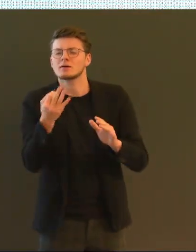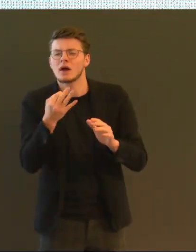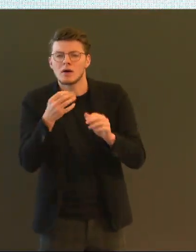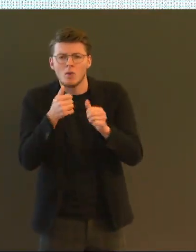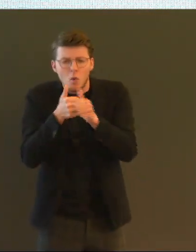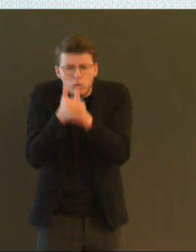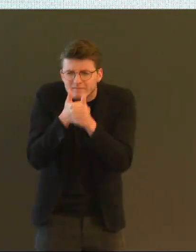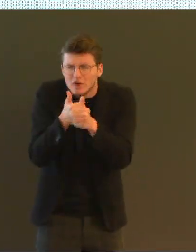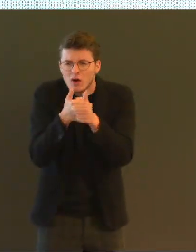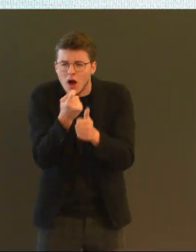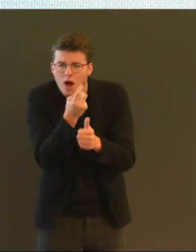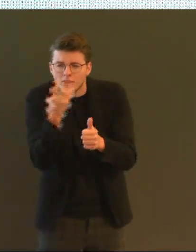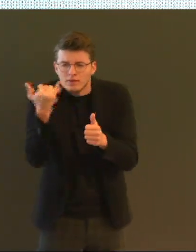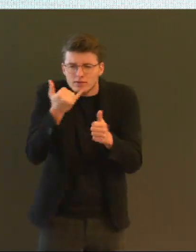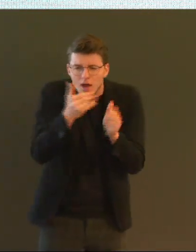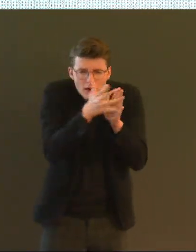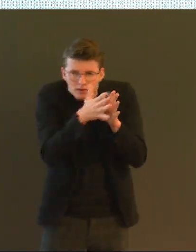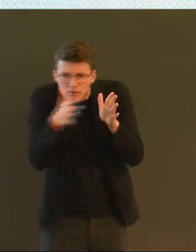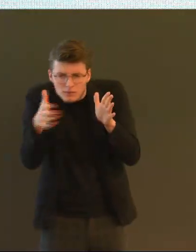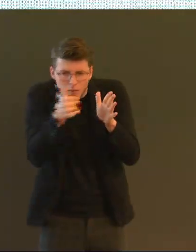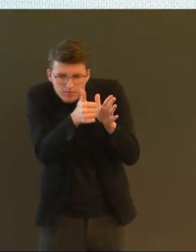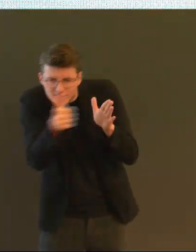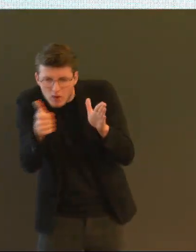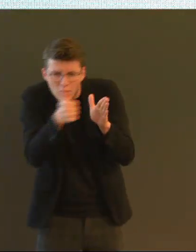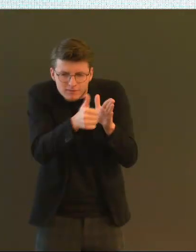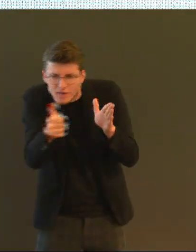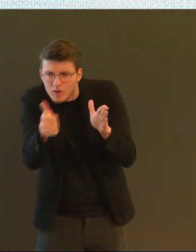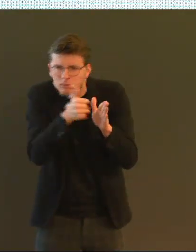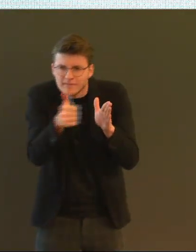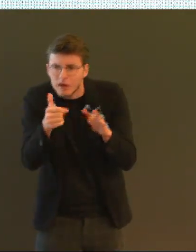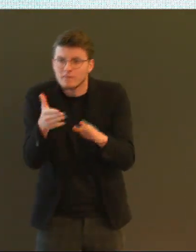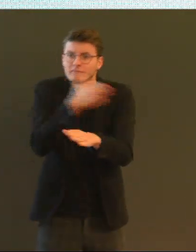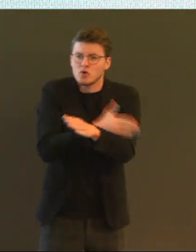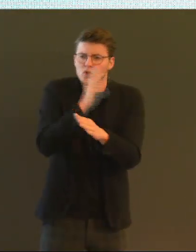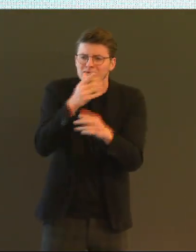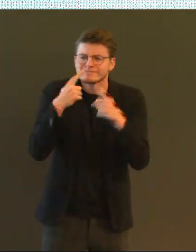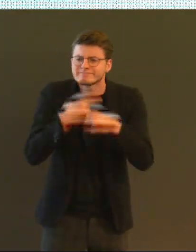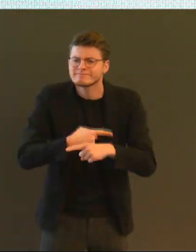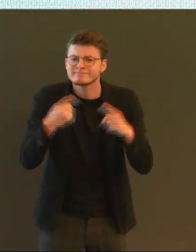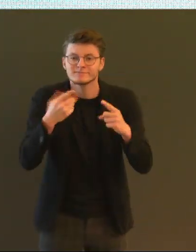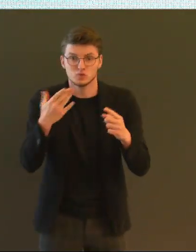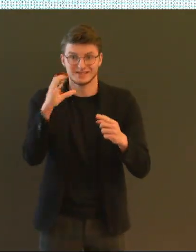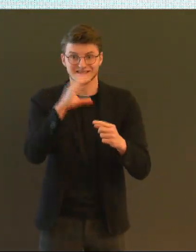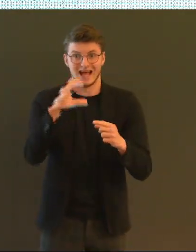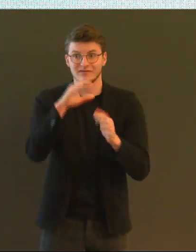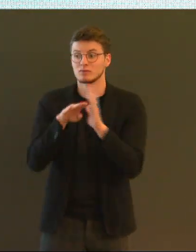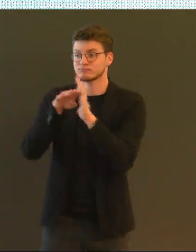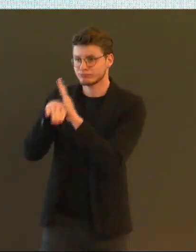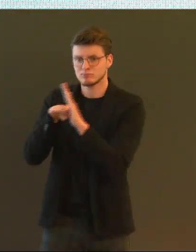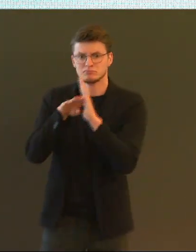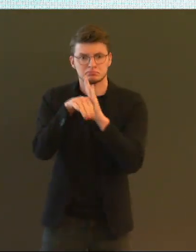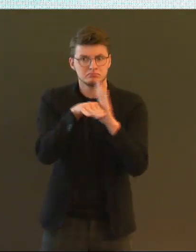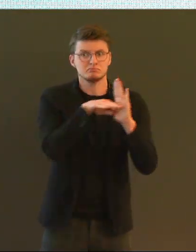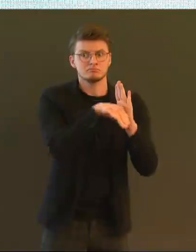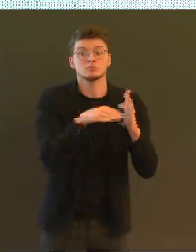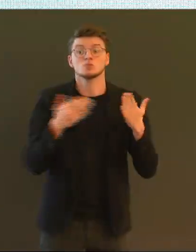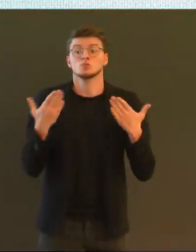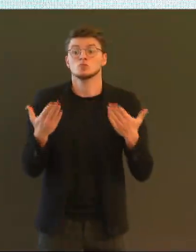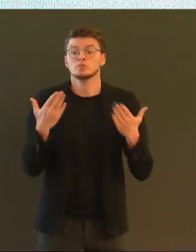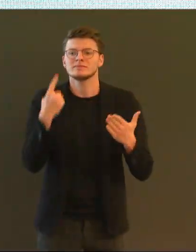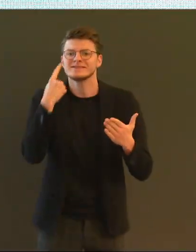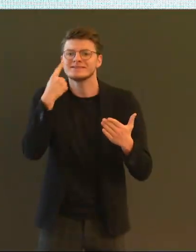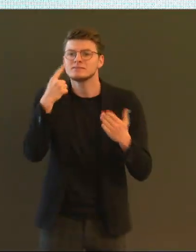hebt, zijn die trends nog altijd dalende op dit moment. Dus we zien op dit moment zeker nog geen effect of negatief